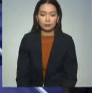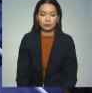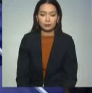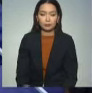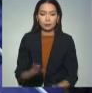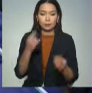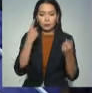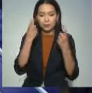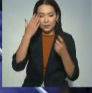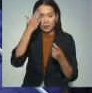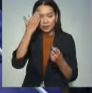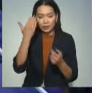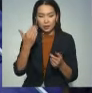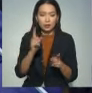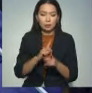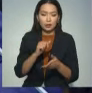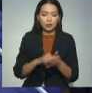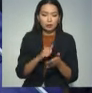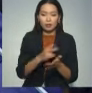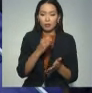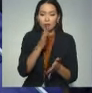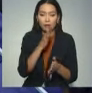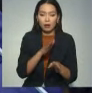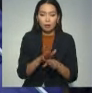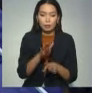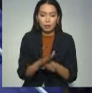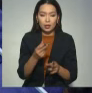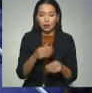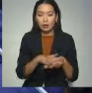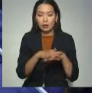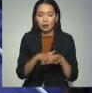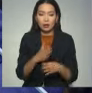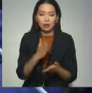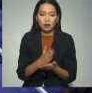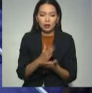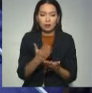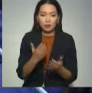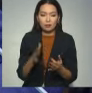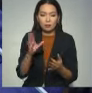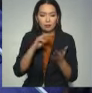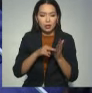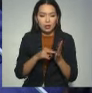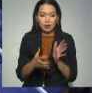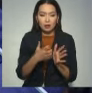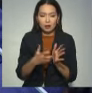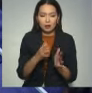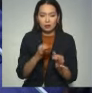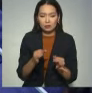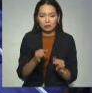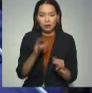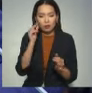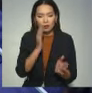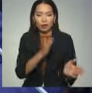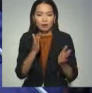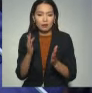По информации акимов, причинами несвоевременного освоения средств являются внесение корректировок в план и отставание от графиков работы.